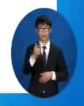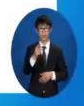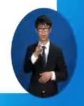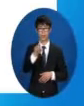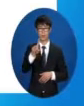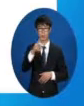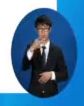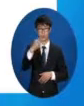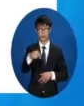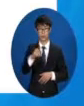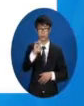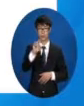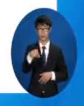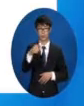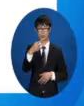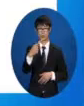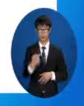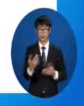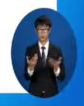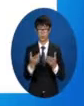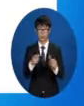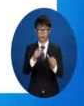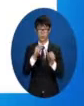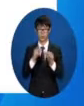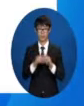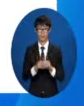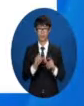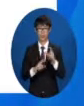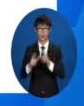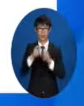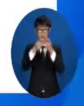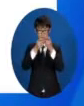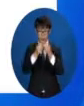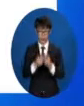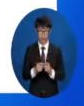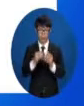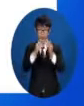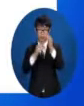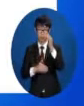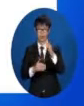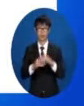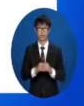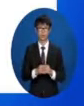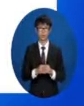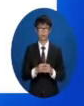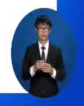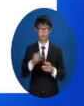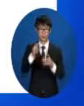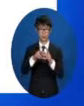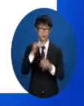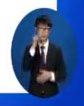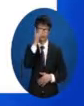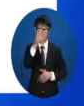한마루푸드에서 생산직을 모집합니다. 이상 자세한 사항은 천안시 일자리 종합센터로 문의하시길 바랍니다.